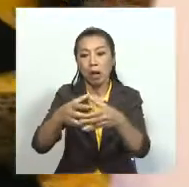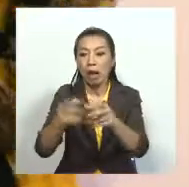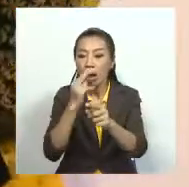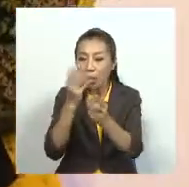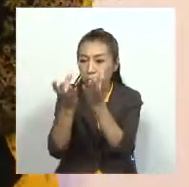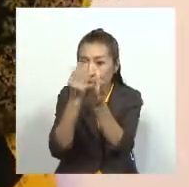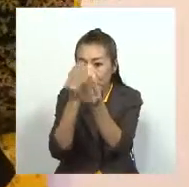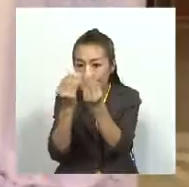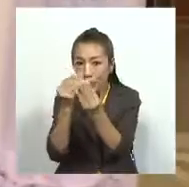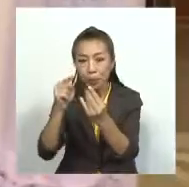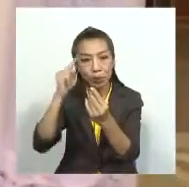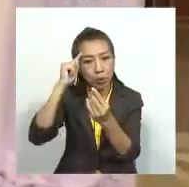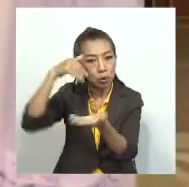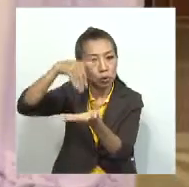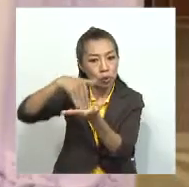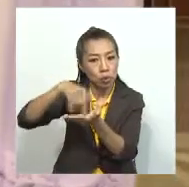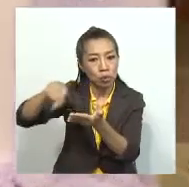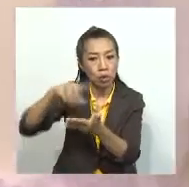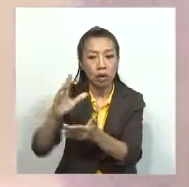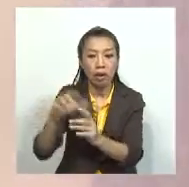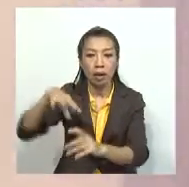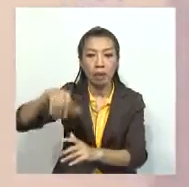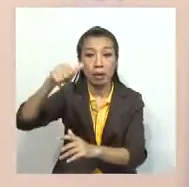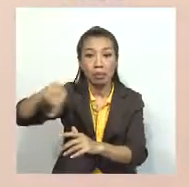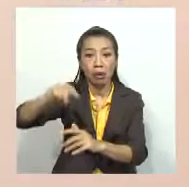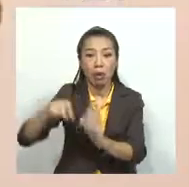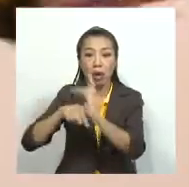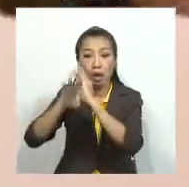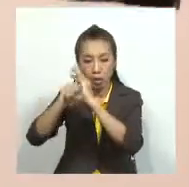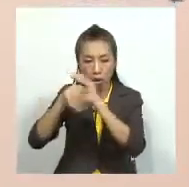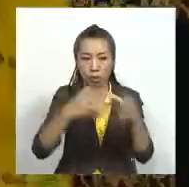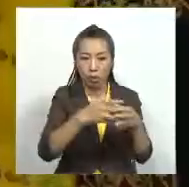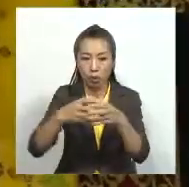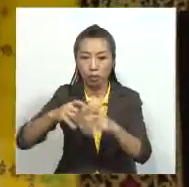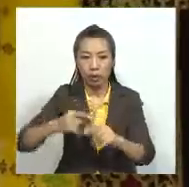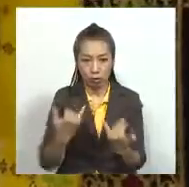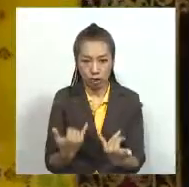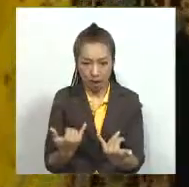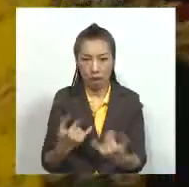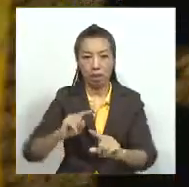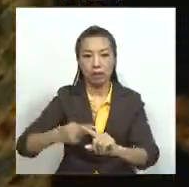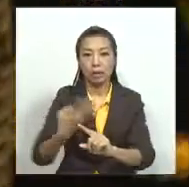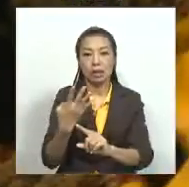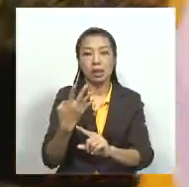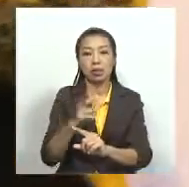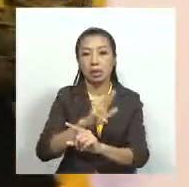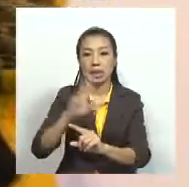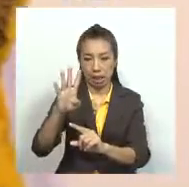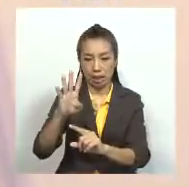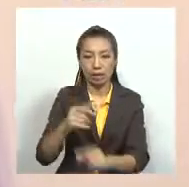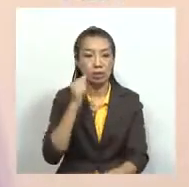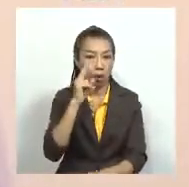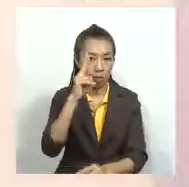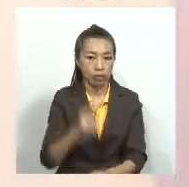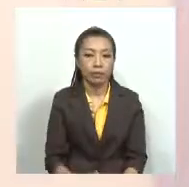ขยะมูลฝอยแบบรวมครบวงจรที่อำเภอเมืองจังหวัดระยองในช่วงของวันที่3ก็คือวันนี้และวันที่4เมษายนนี้ด้วย